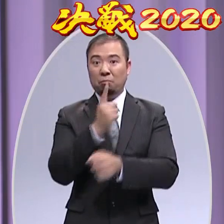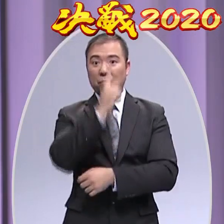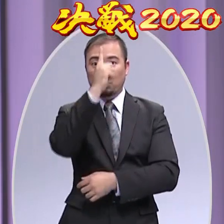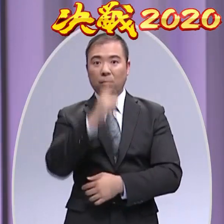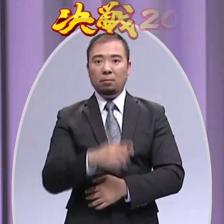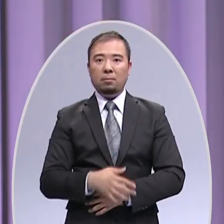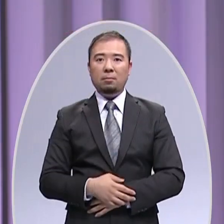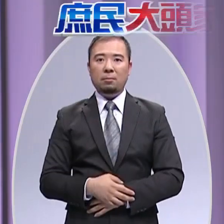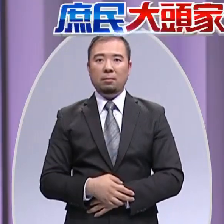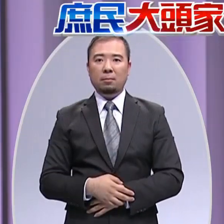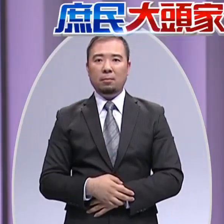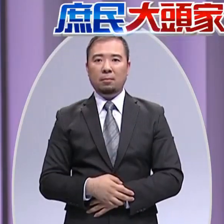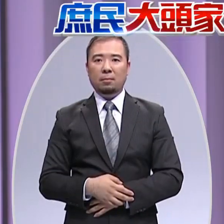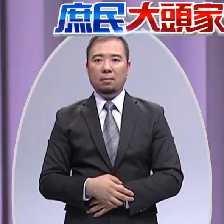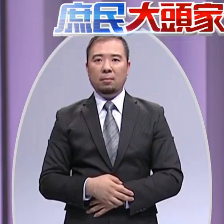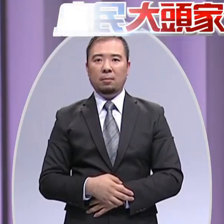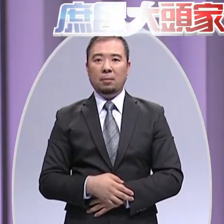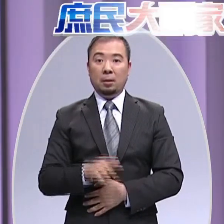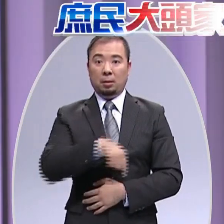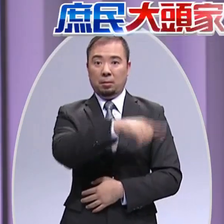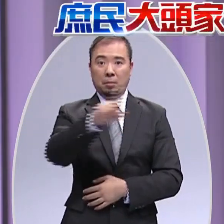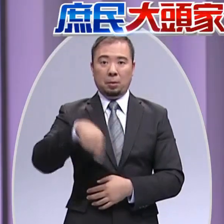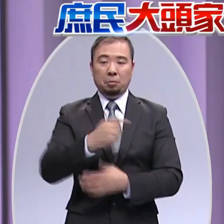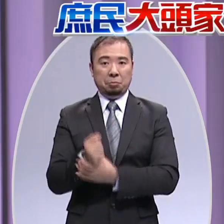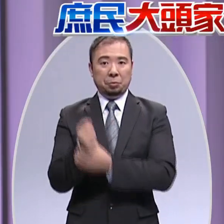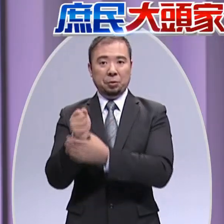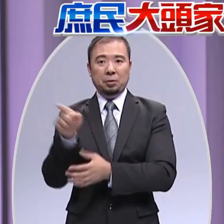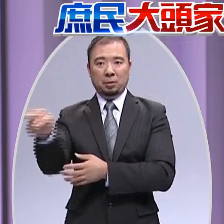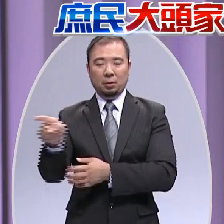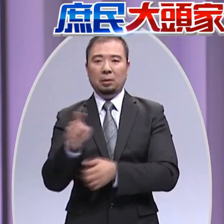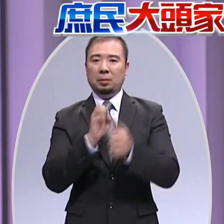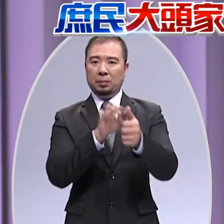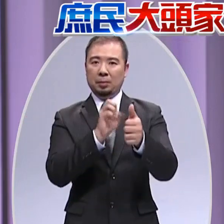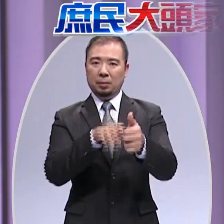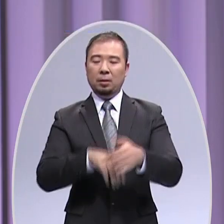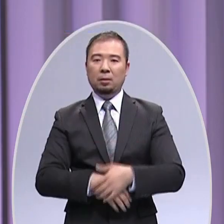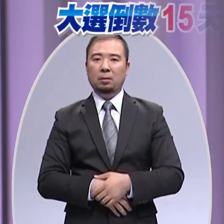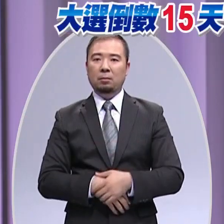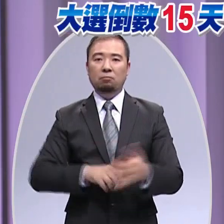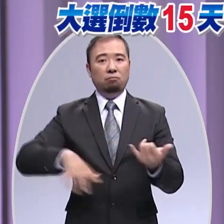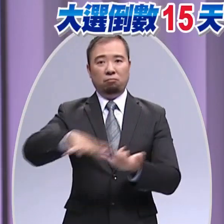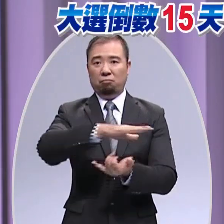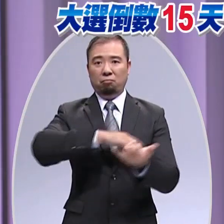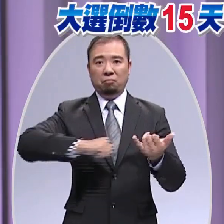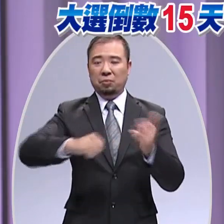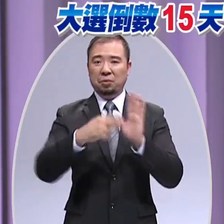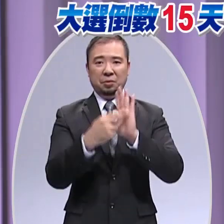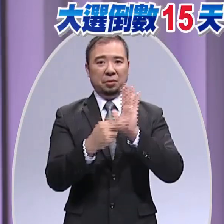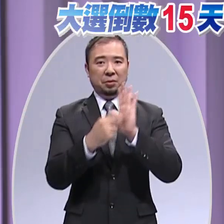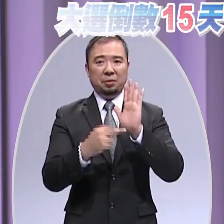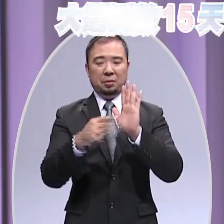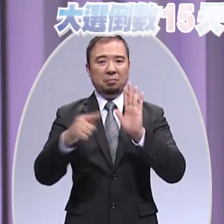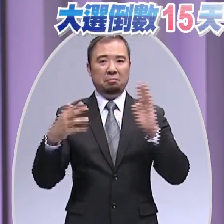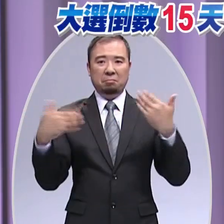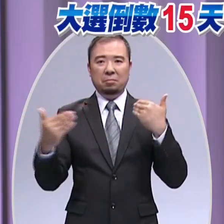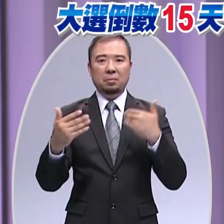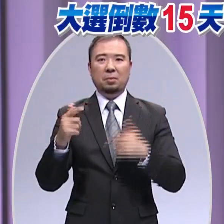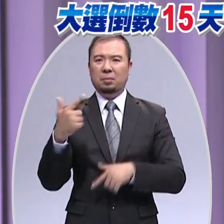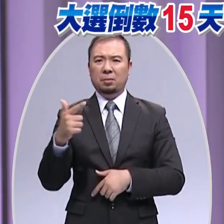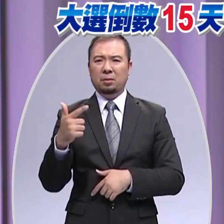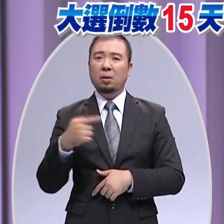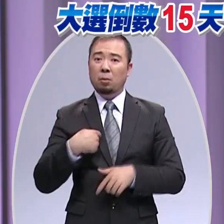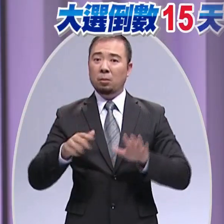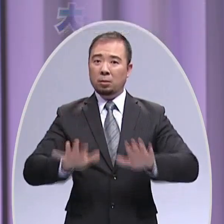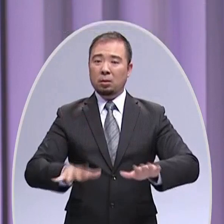要说给选择听你的话的人听，而不是要选择给这个社会大众听。韩市长，我们在选总